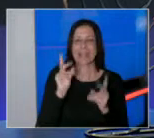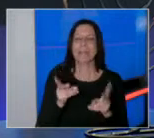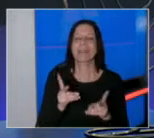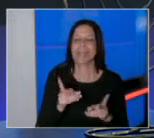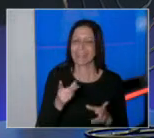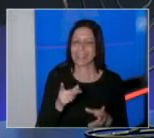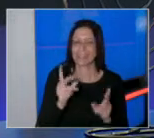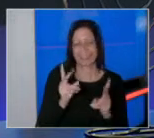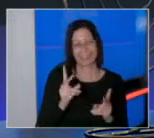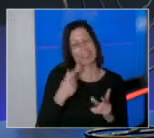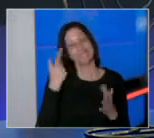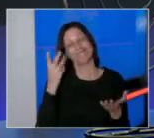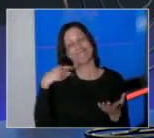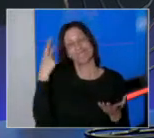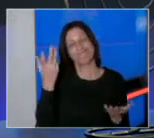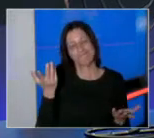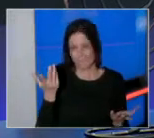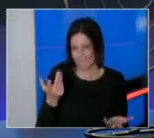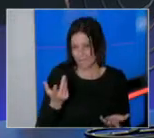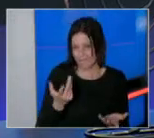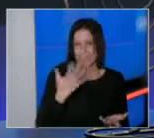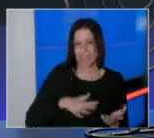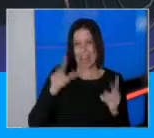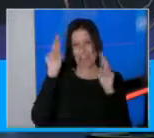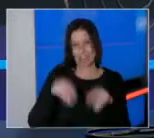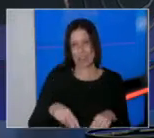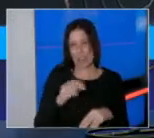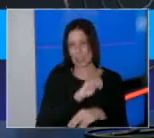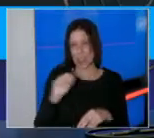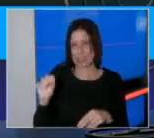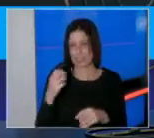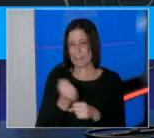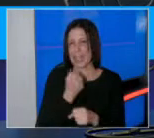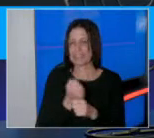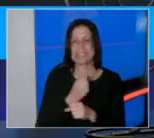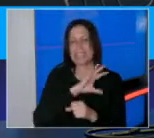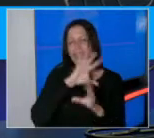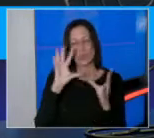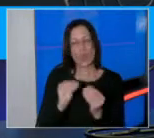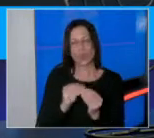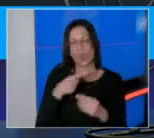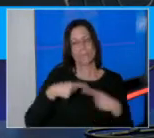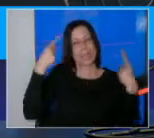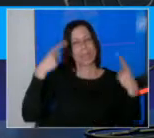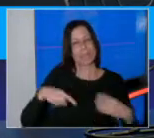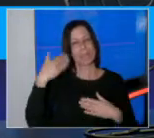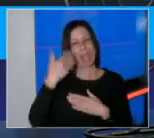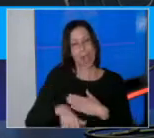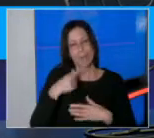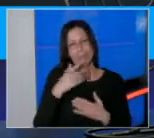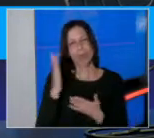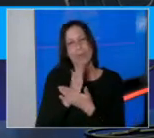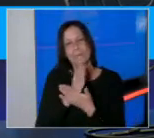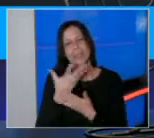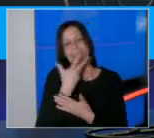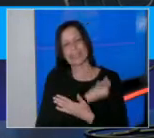תדעו, יכול להיות. אני רוצה אבל לחזור לנושא שמעסיק את כולנו ממש בימים האחרונים, קראנו לזה בין חיסון